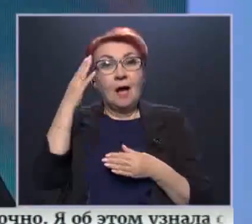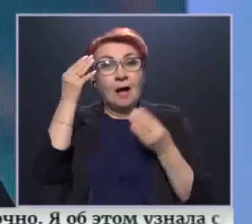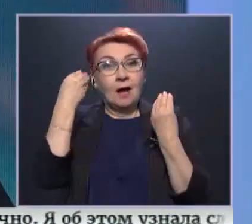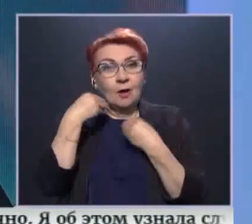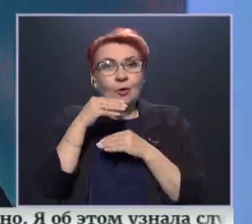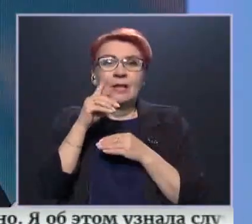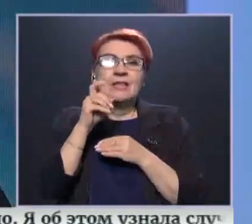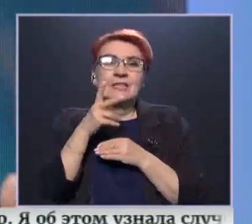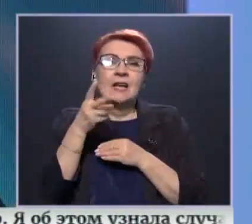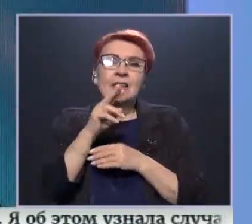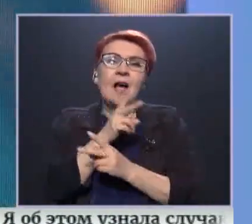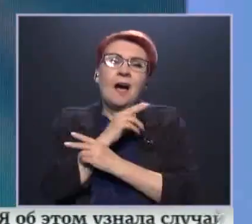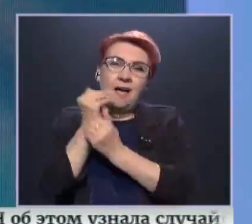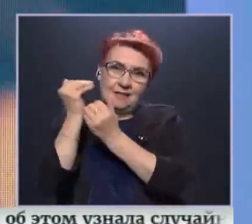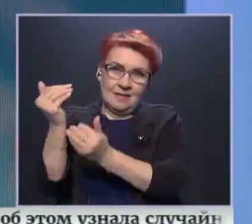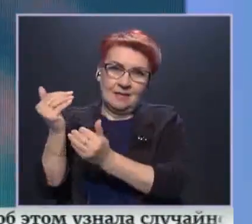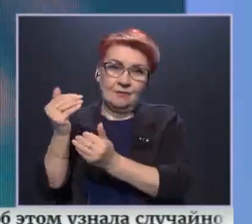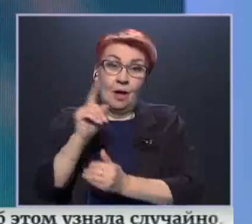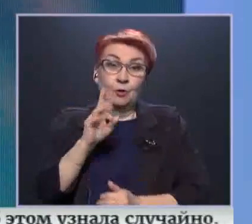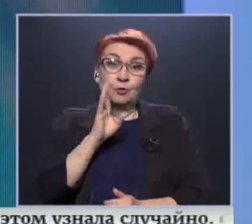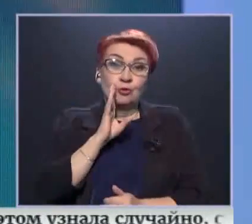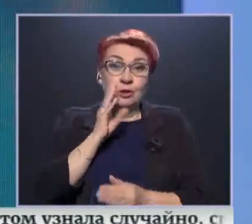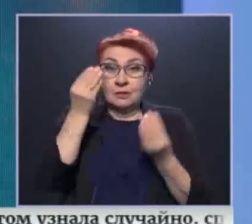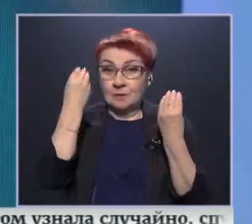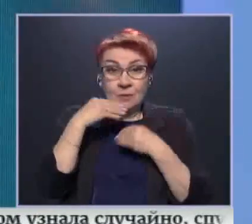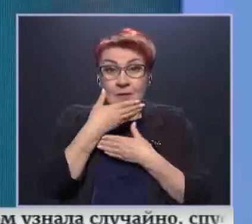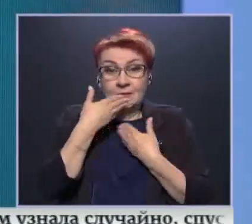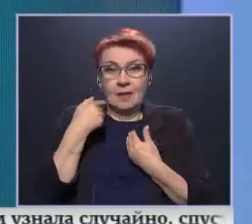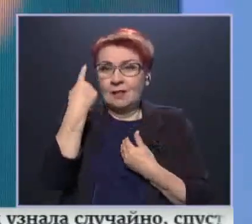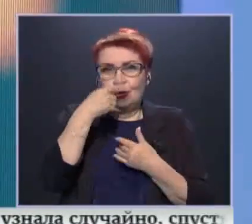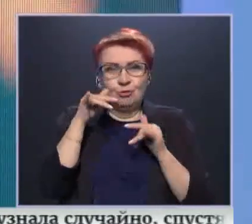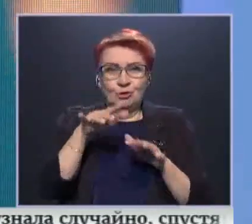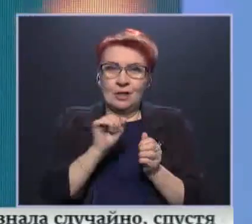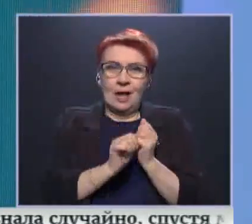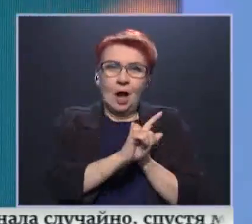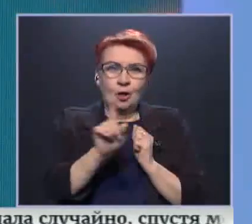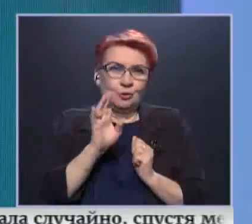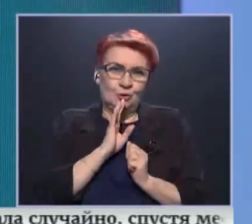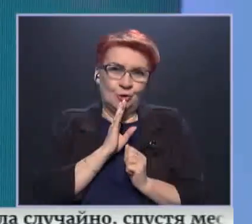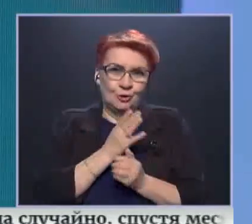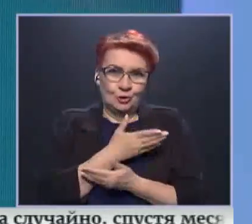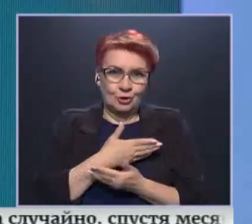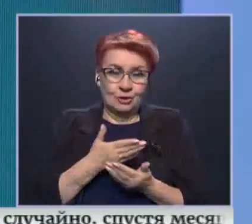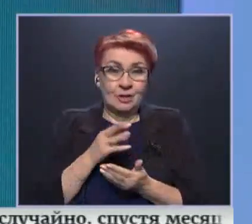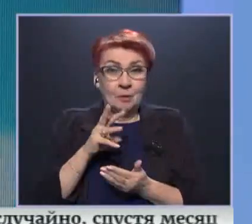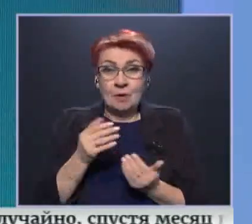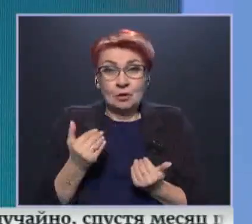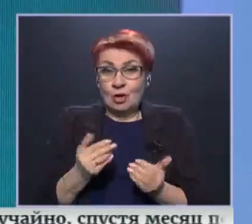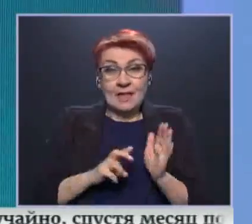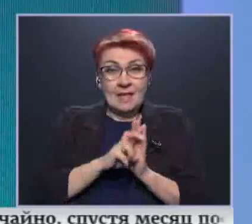для ангела. Поэтому в том, что женщина не покрывает голову, это ее личное дело. Но тем более мы не в храме, не во